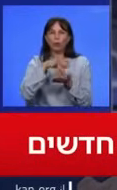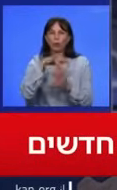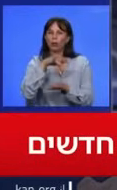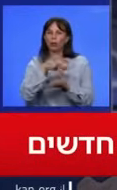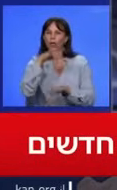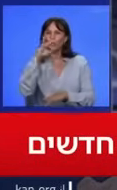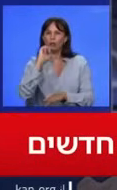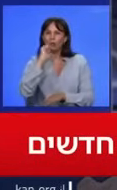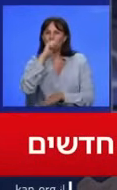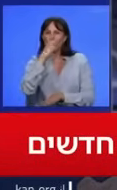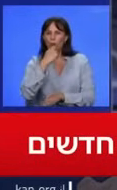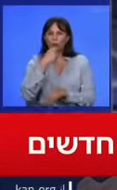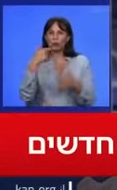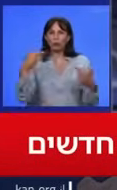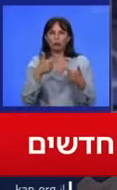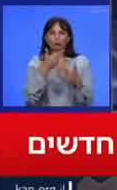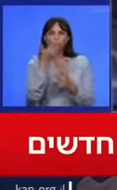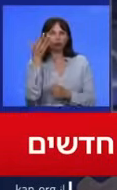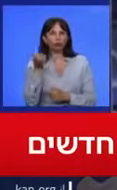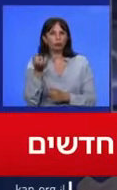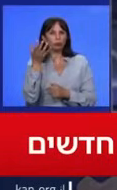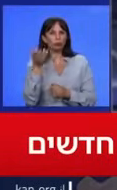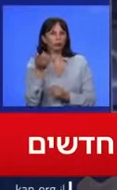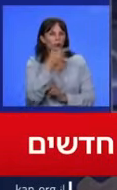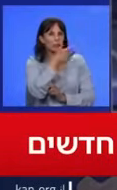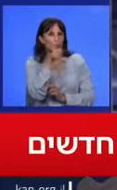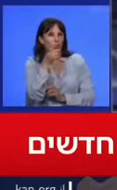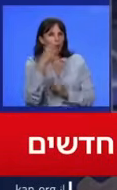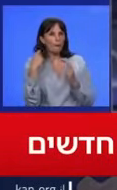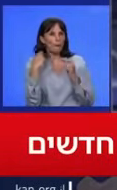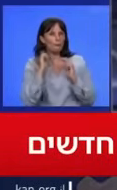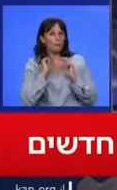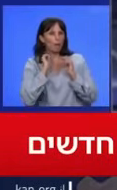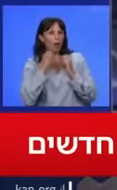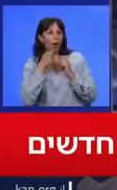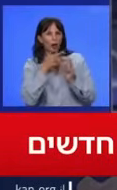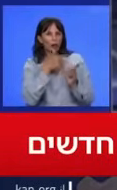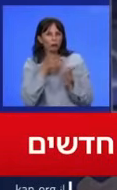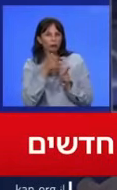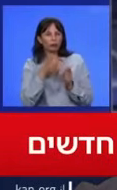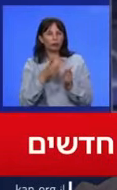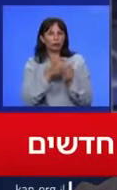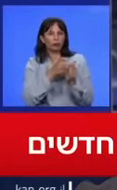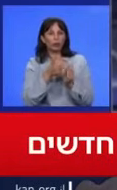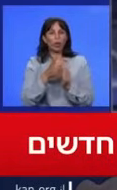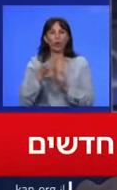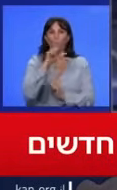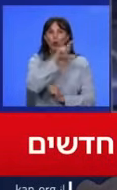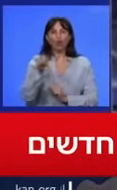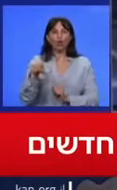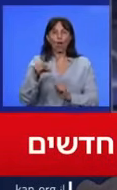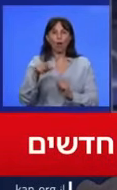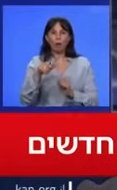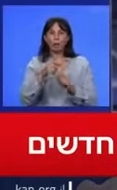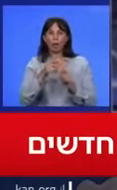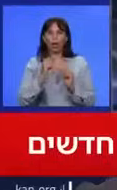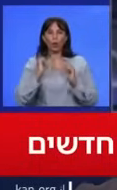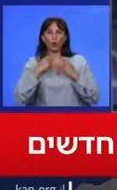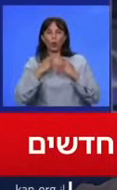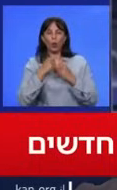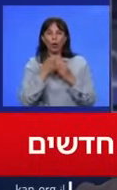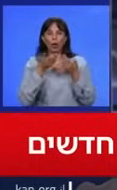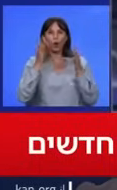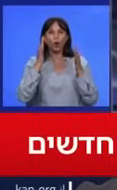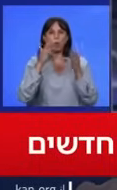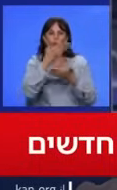המלחמה, תעד, עקלי, צילם, מרגל לכל עניין ודבר. הוא מואשם בריגול חמור, אבל כתב האישום דל עד